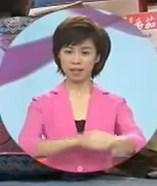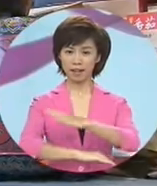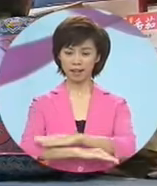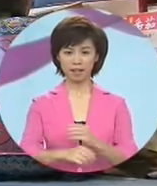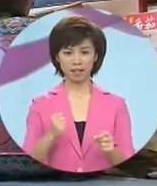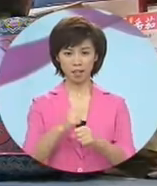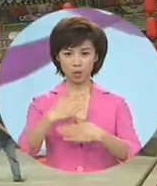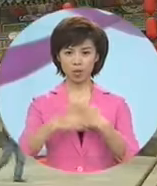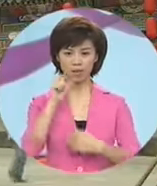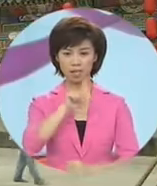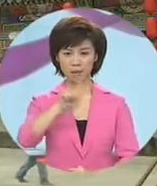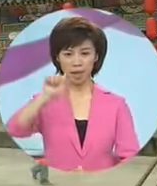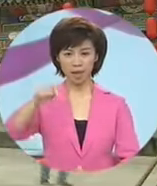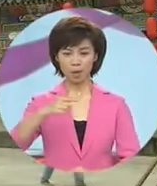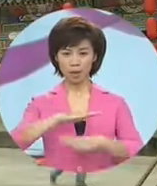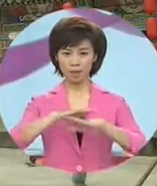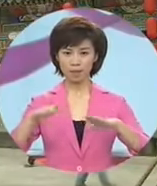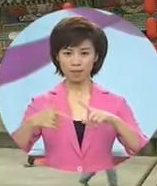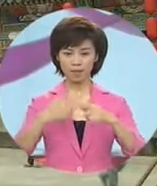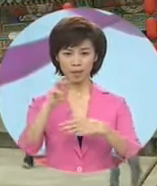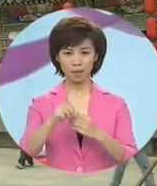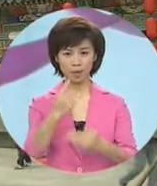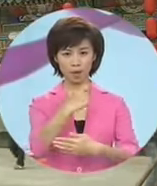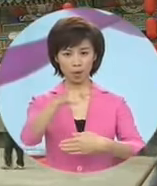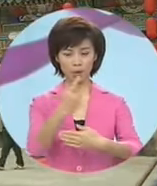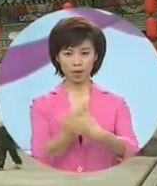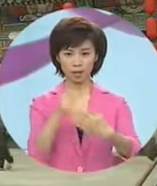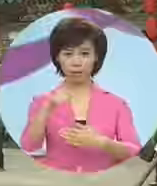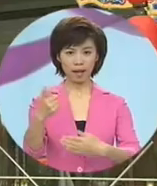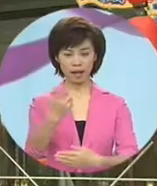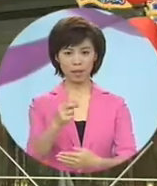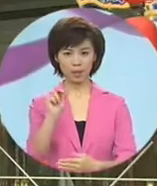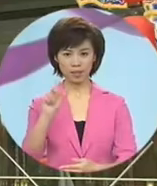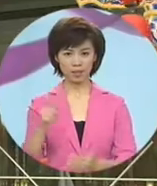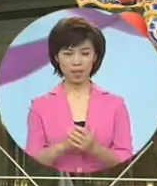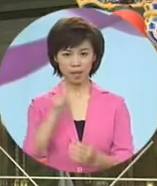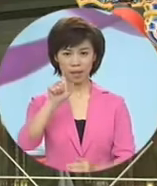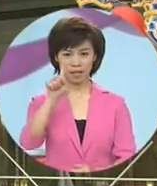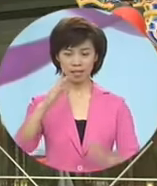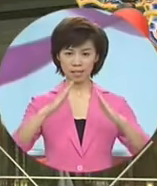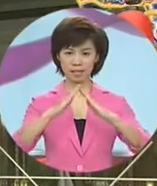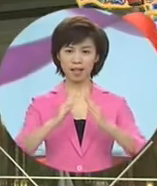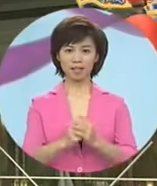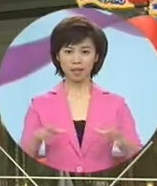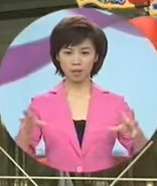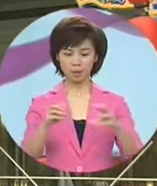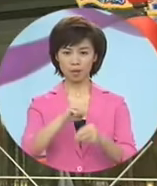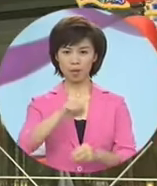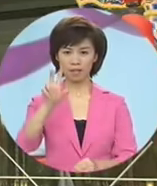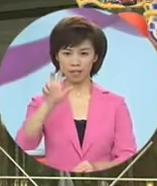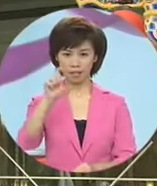面积约8万平方米，其中国内品牌还有全聚德、周大福、都一处等81家店，占总量的